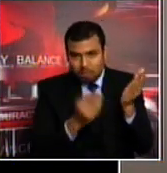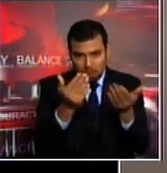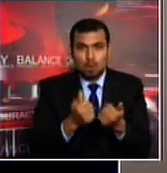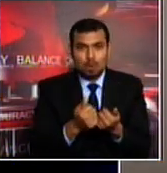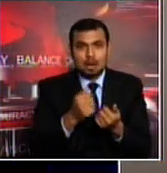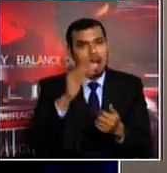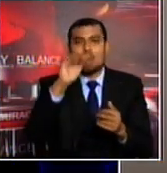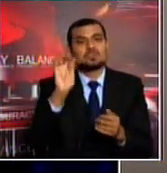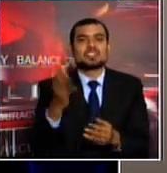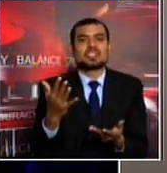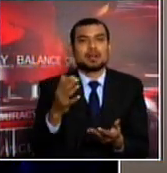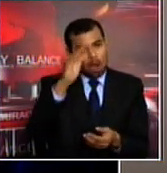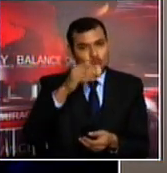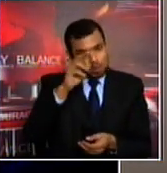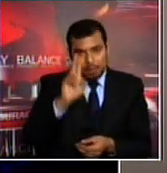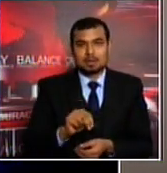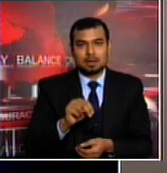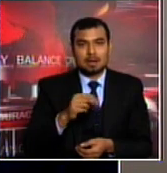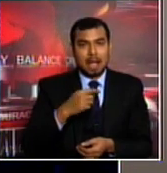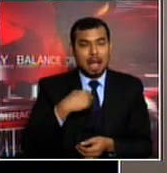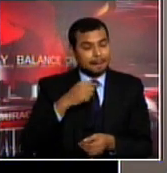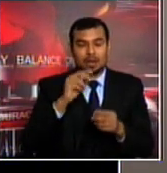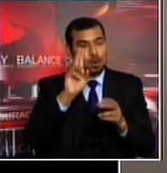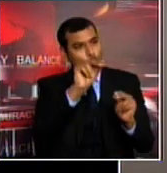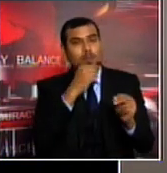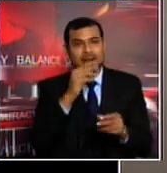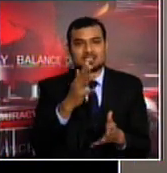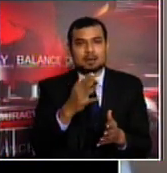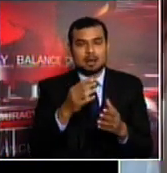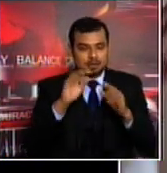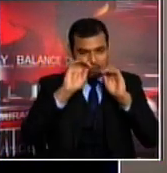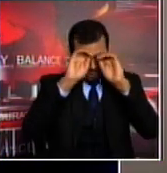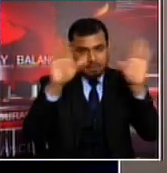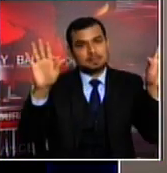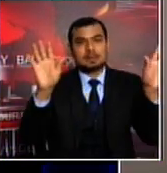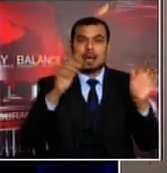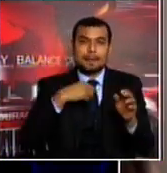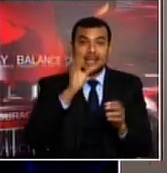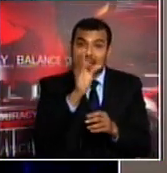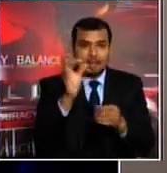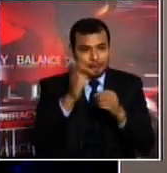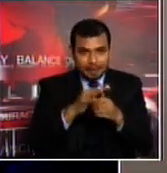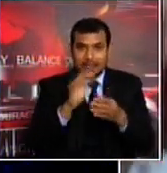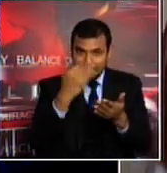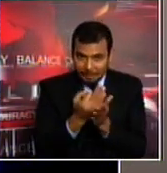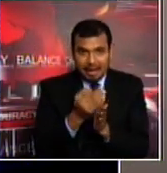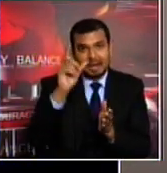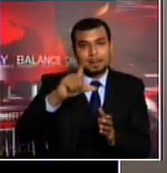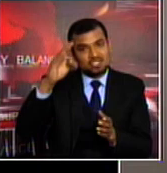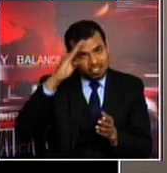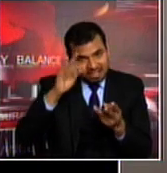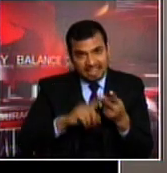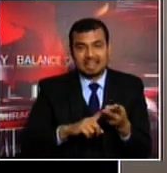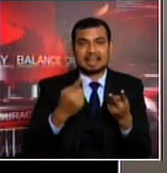आउन सक्नुहुन्न, आउनु पऱ्यो। हामी त्यसमा नाइ भनेको छैन, ओपन सार्वजनिक रूपबाट ओपन गरेका छौँ। यातायात व्यवस्था विभाग, नेपाल सरकार,